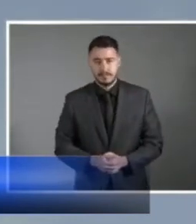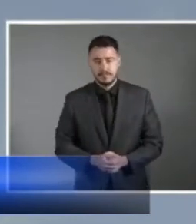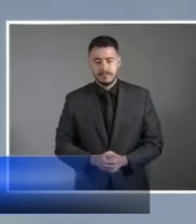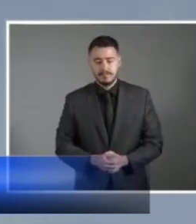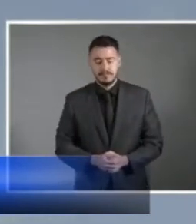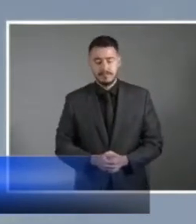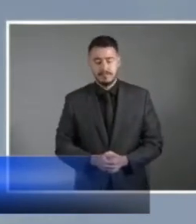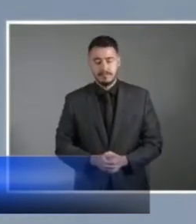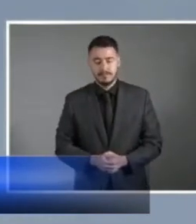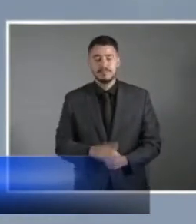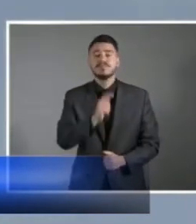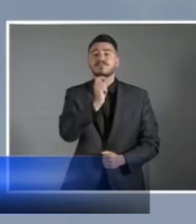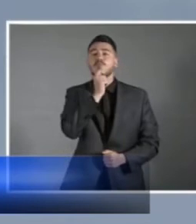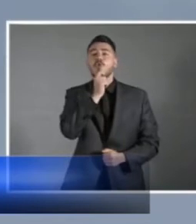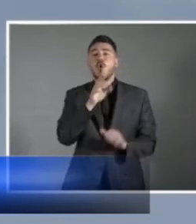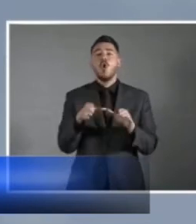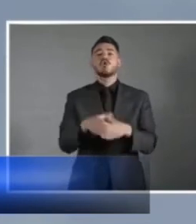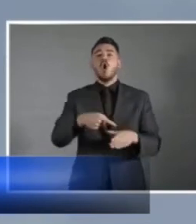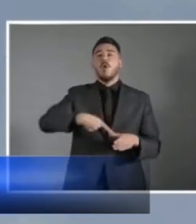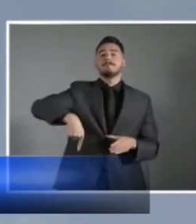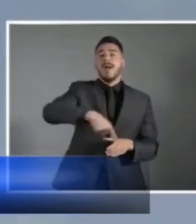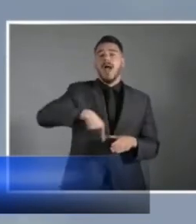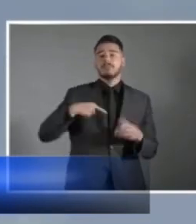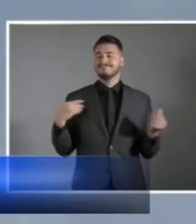ένα κόμμα δεν μπορεί να εκφράζει τους πάντες.